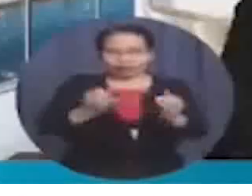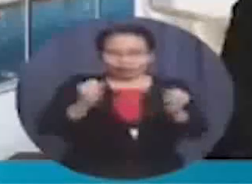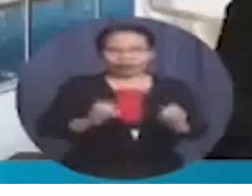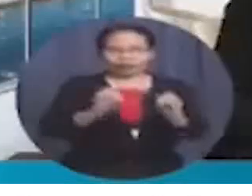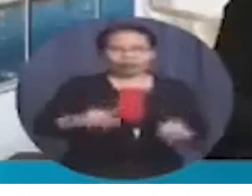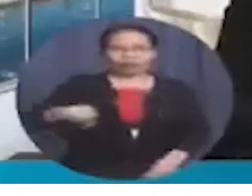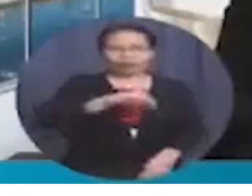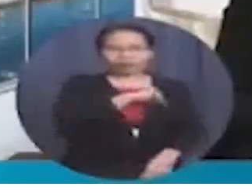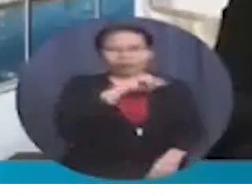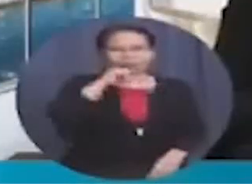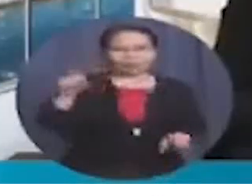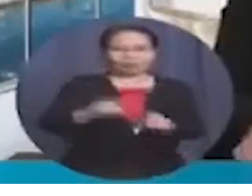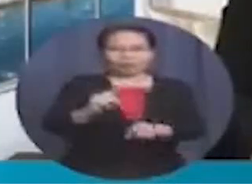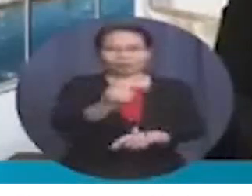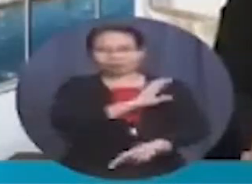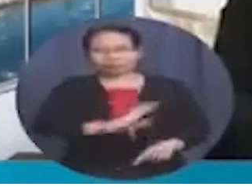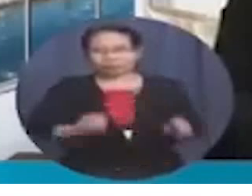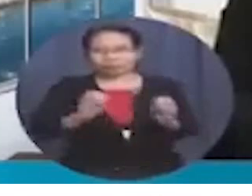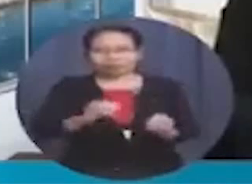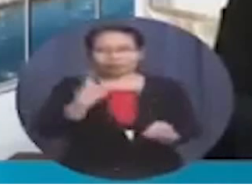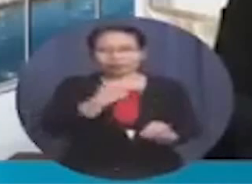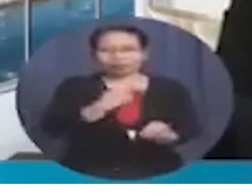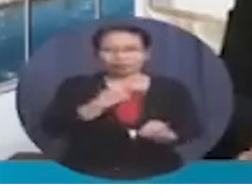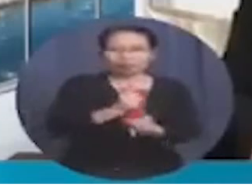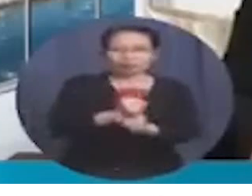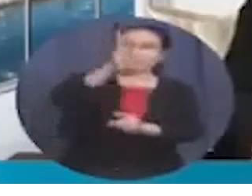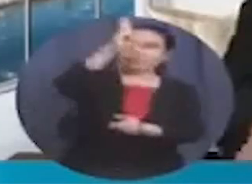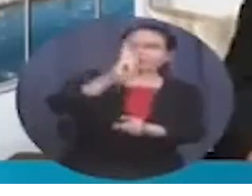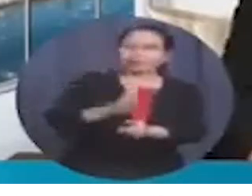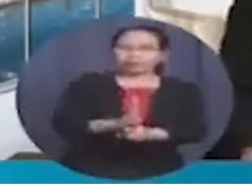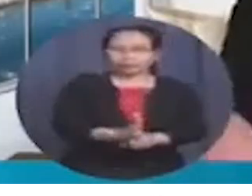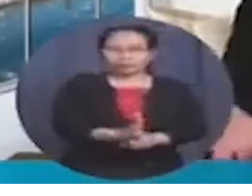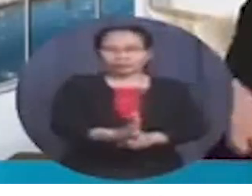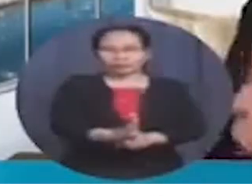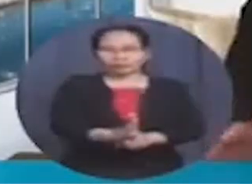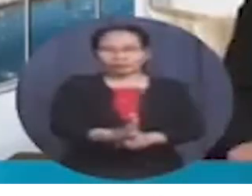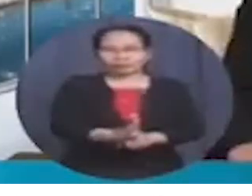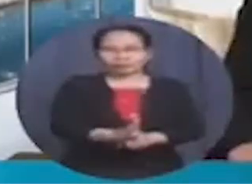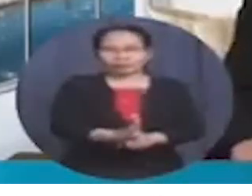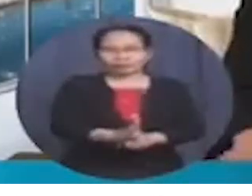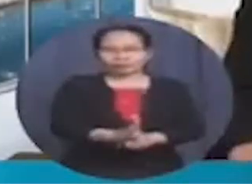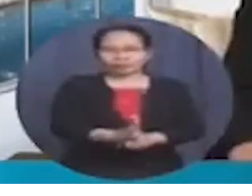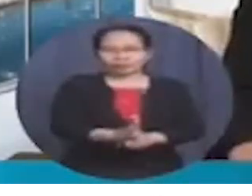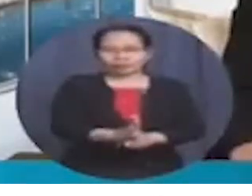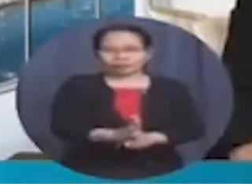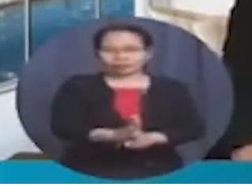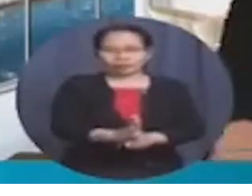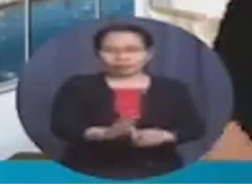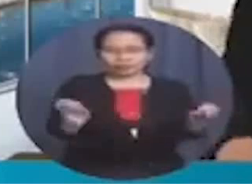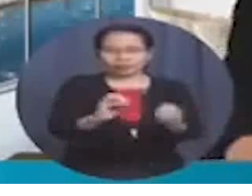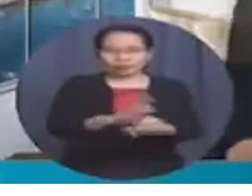makakapagturo sa atin, kapatid, si Kristo lang, kung sino yung tunay na Diyos. Unluckily, wala tayong sapat na